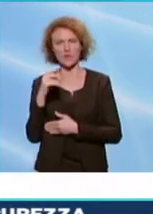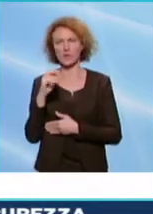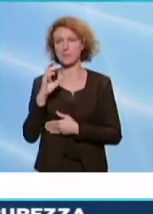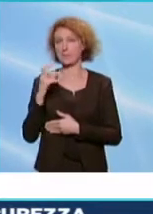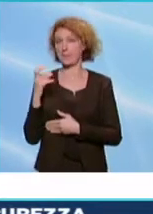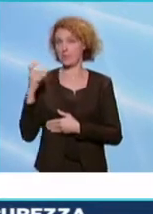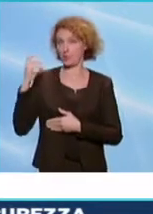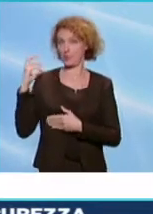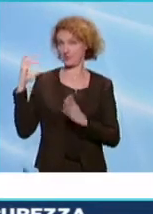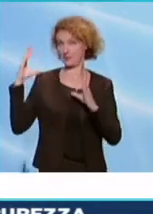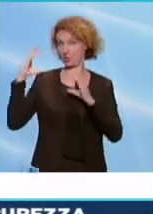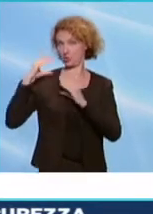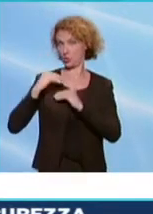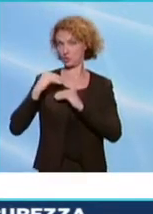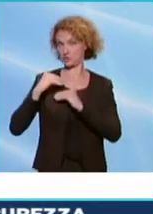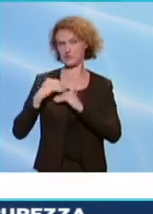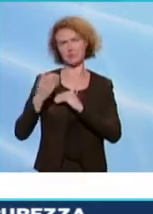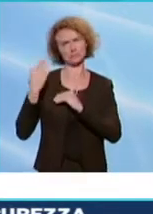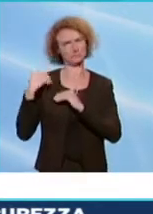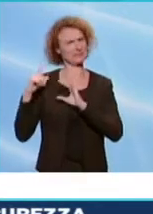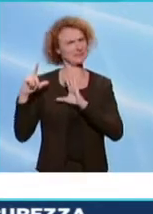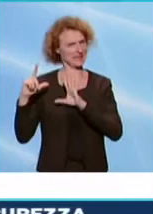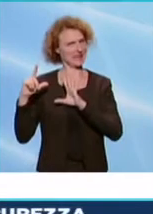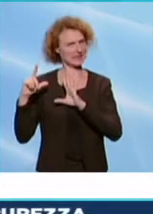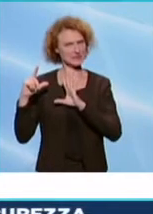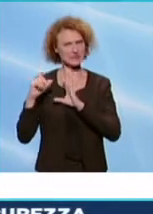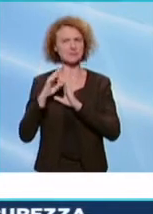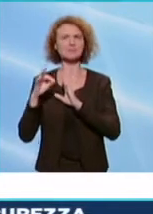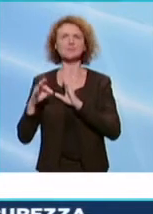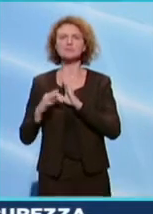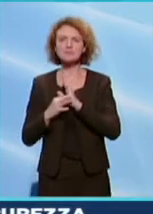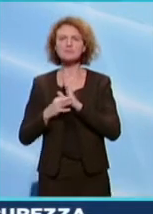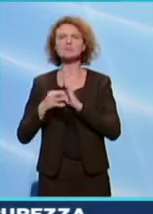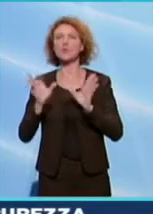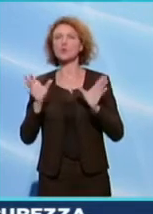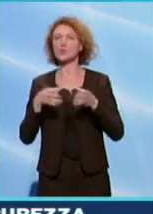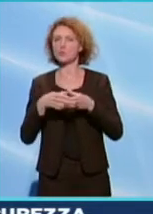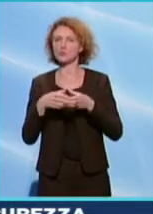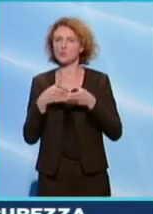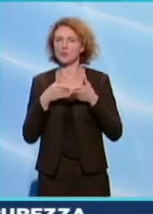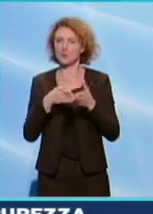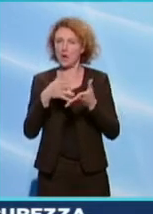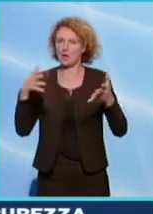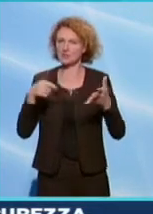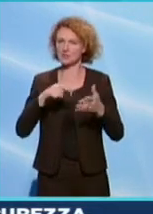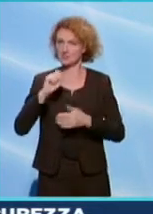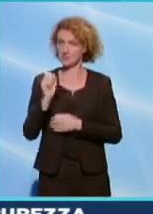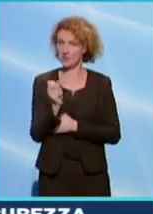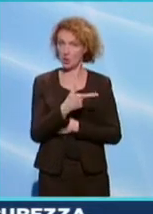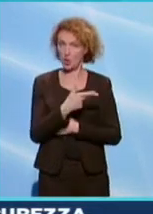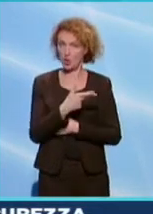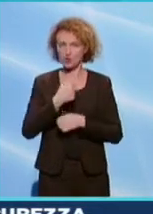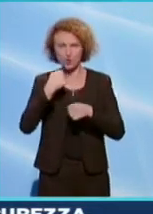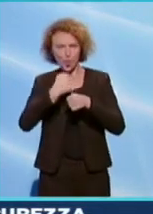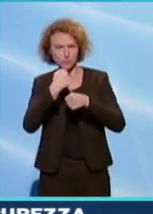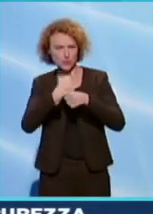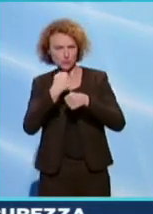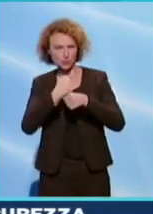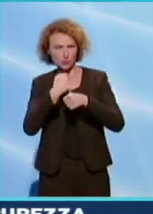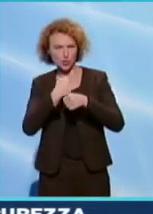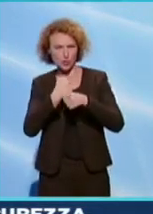7 scorso la nave la superba del gruppo navi veloci grandi navi veloci ha fatto delle operazioni